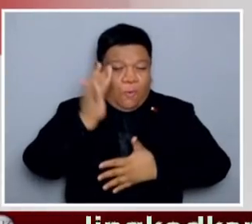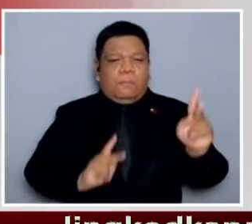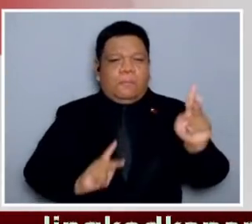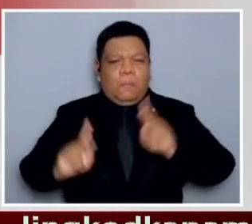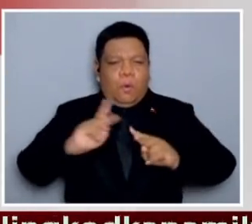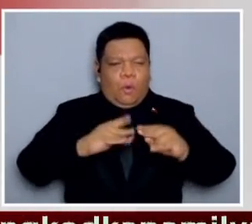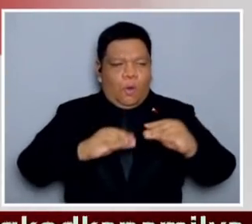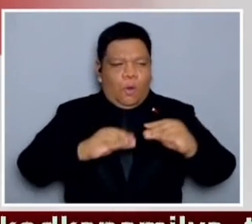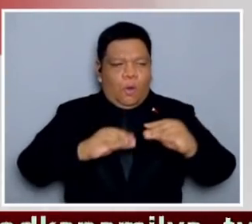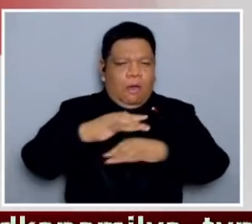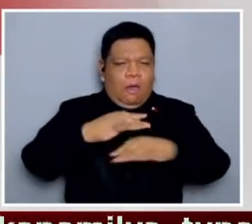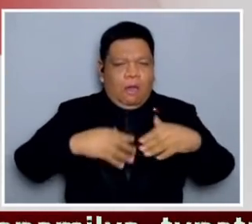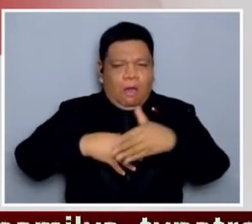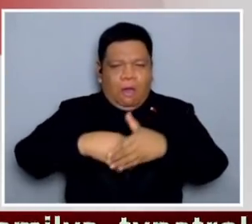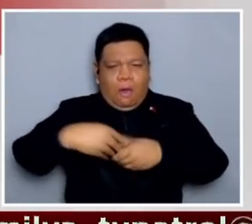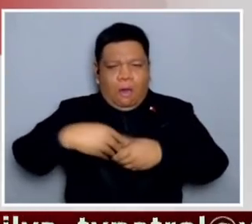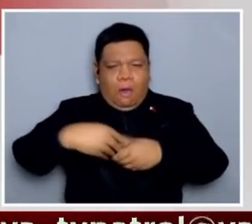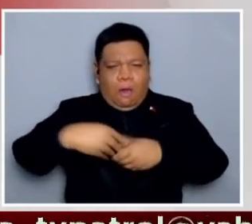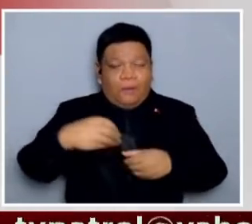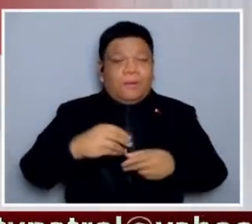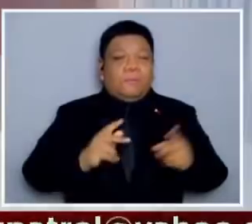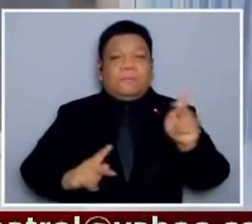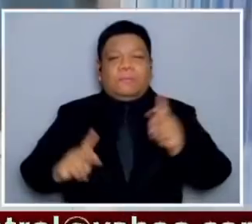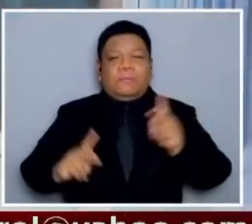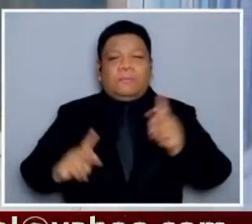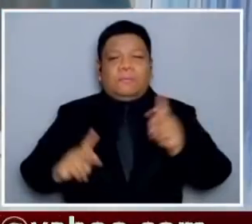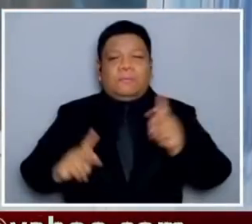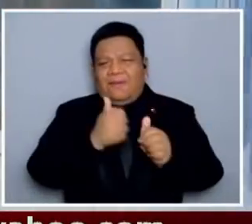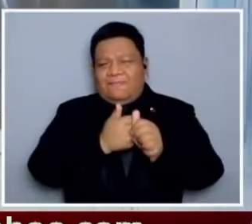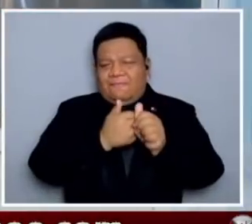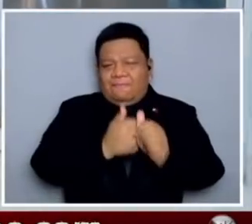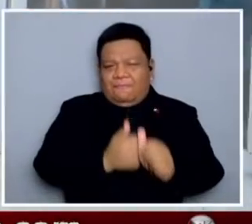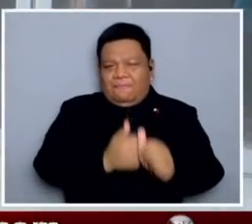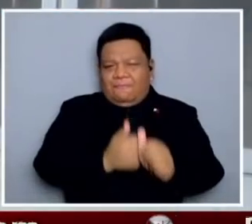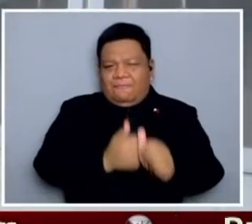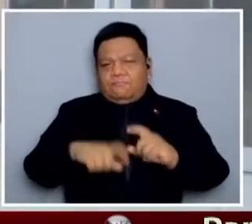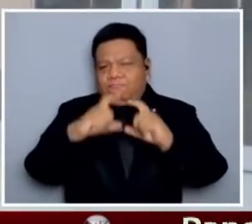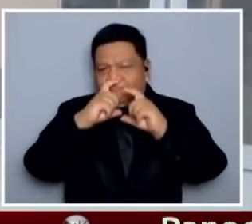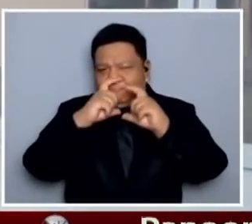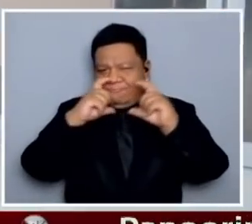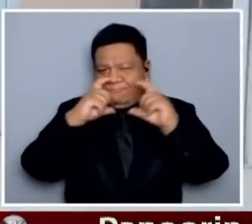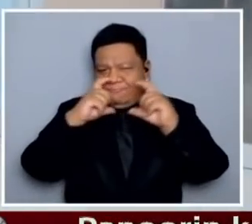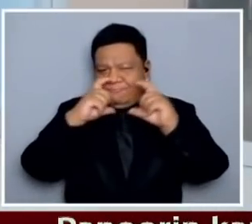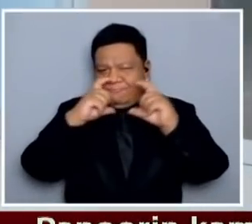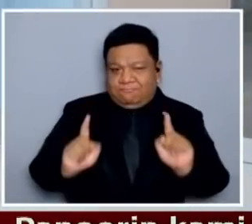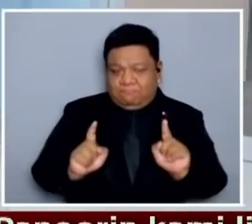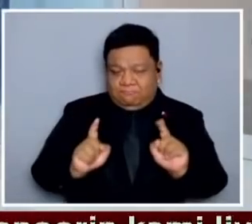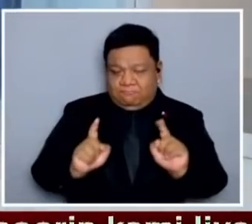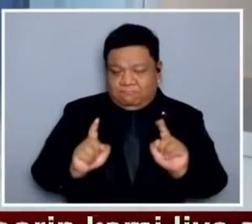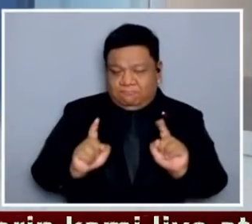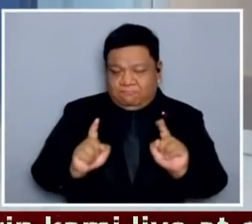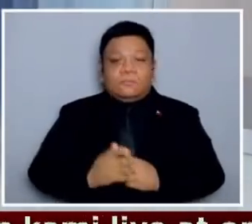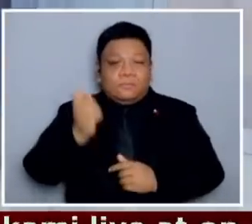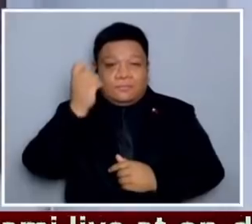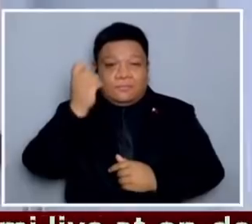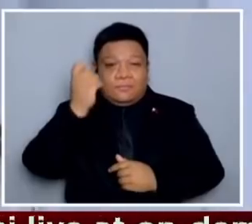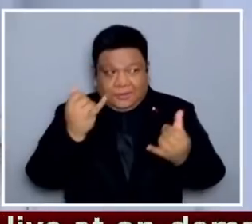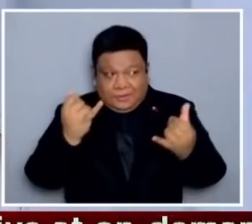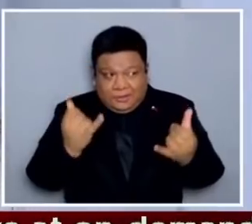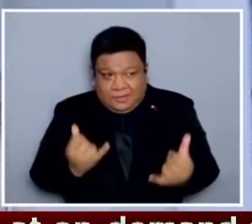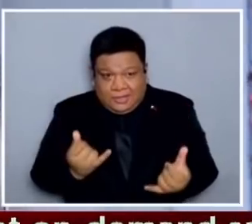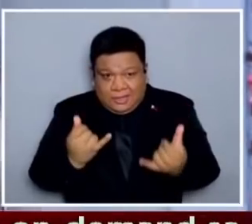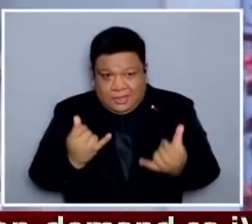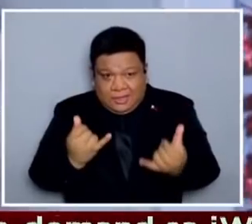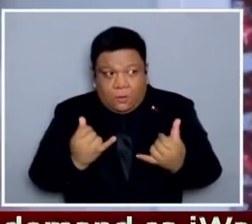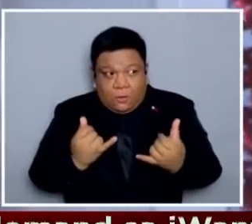sa minimum public health standards ngayong holiday season. Pero sa ngayon, hindi pa rin matiyak kung ang pagtaas ng kaso ay dahil